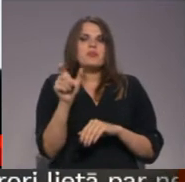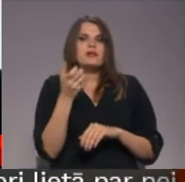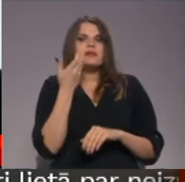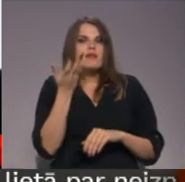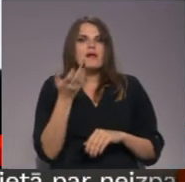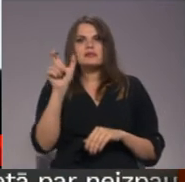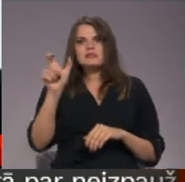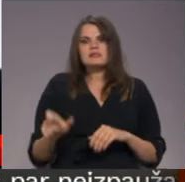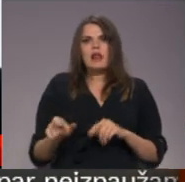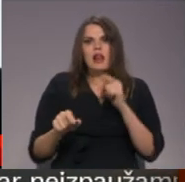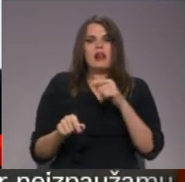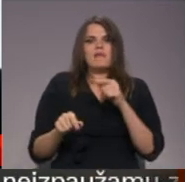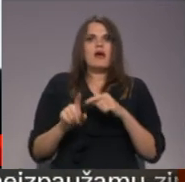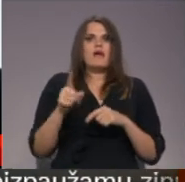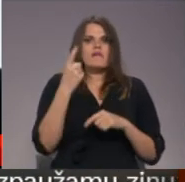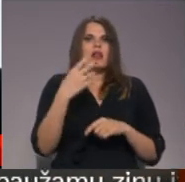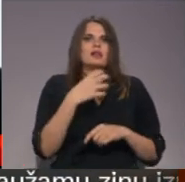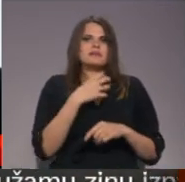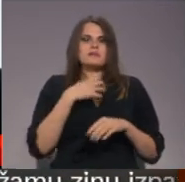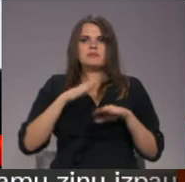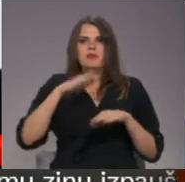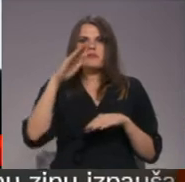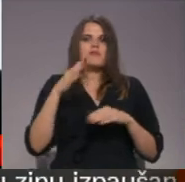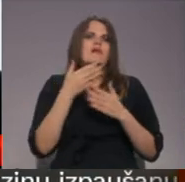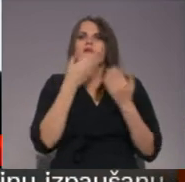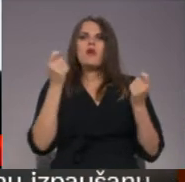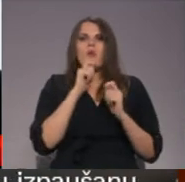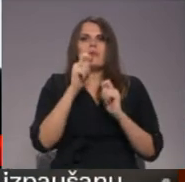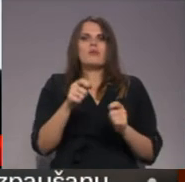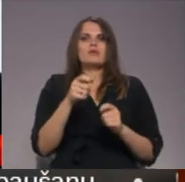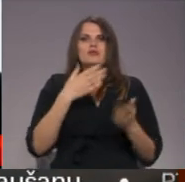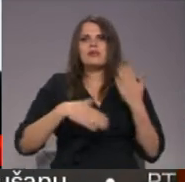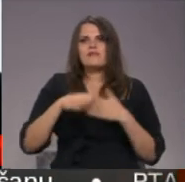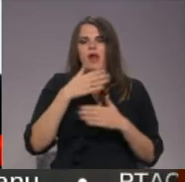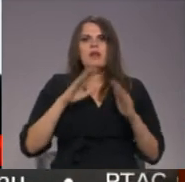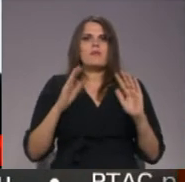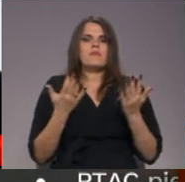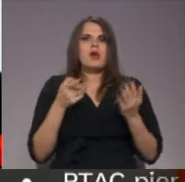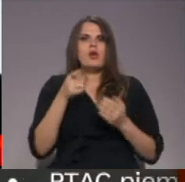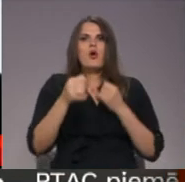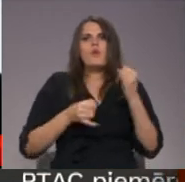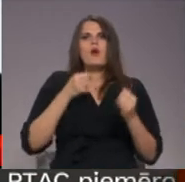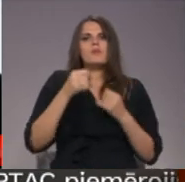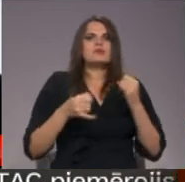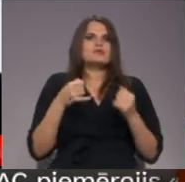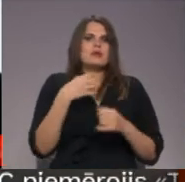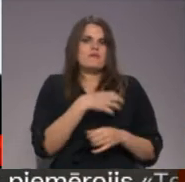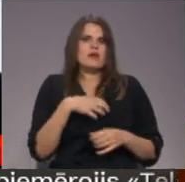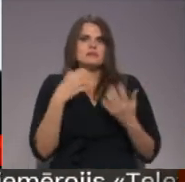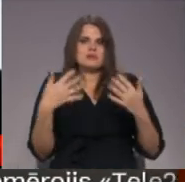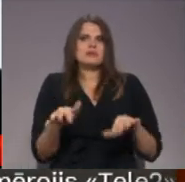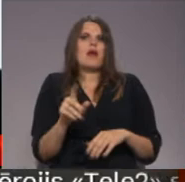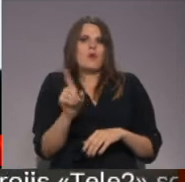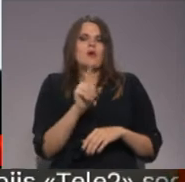kad cilvēkam vēl slimības dēļ nav piešķirta invaliditāte, bet šīs kopšanas vajadzības jau